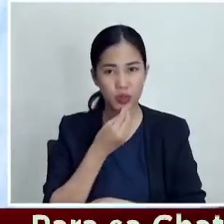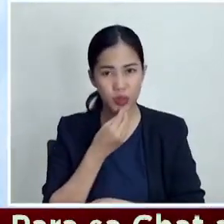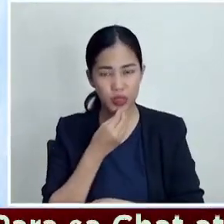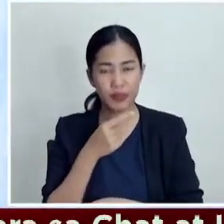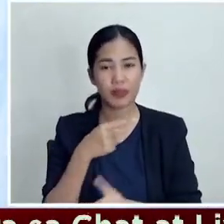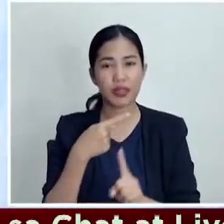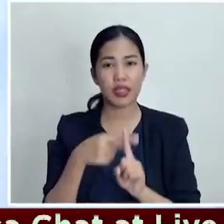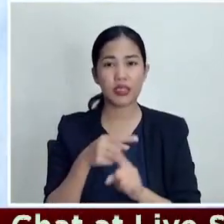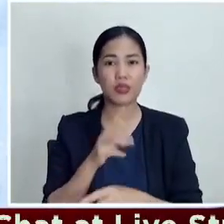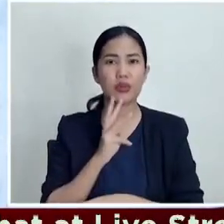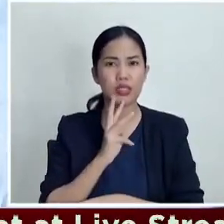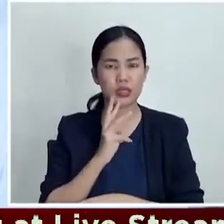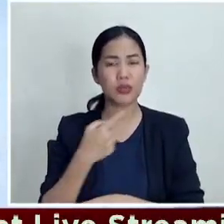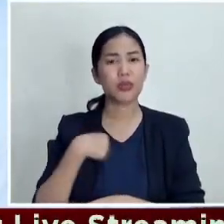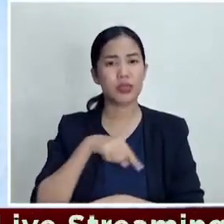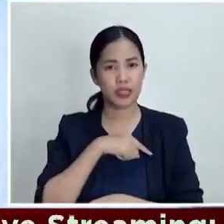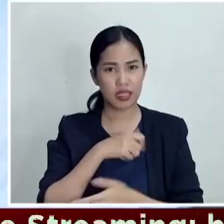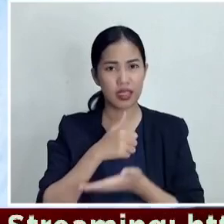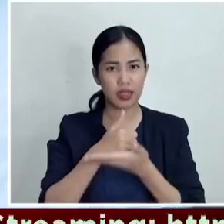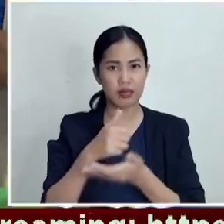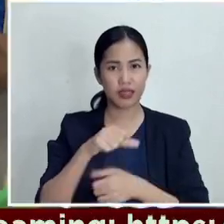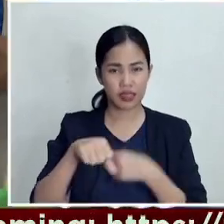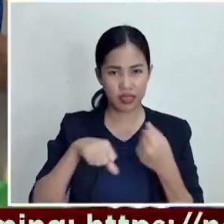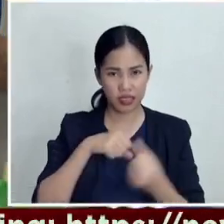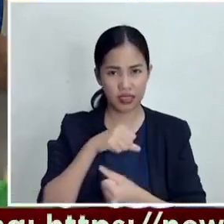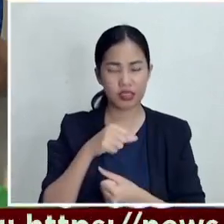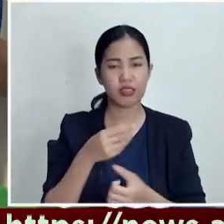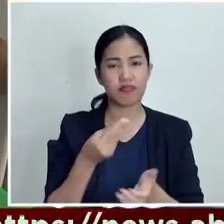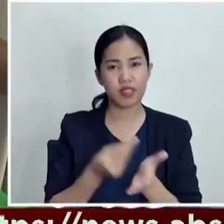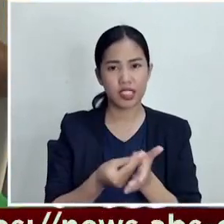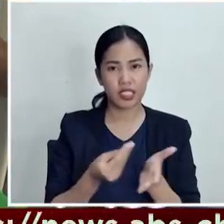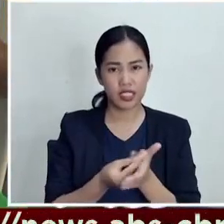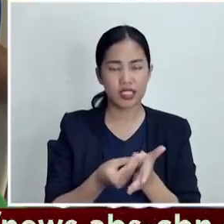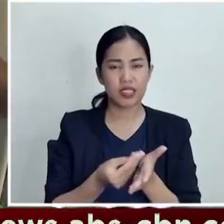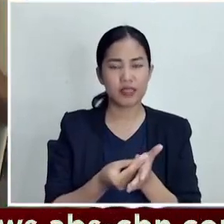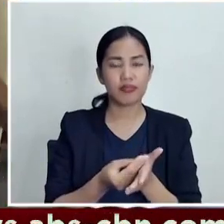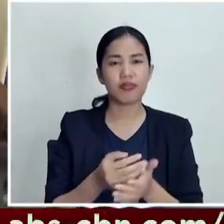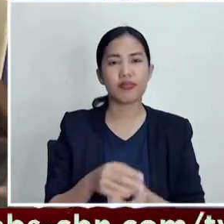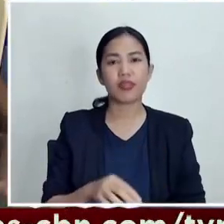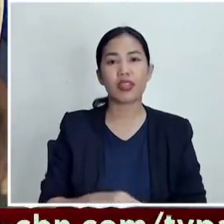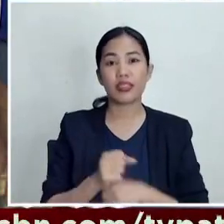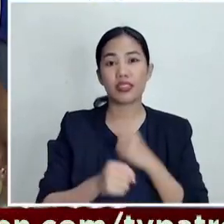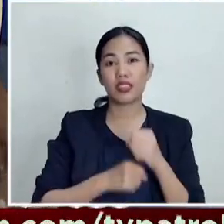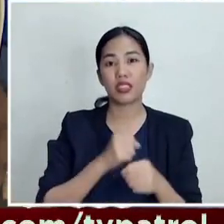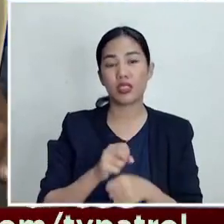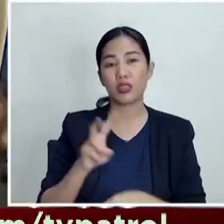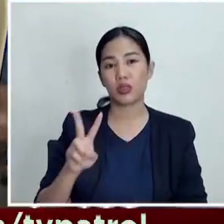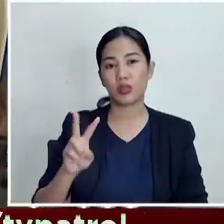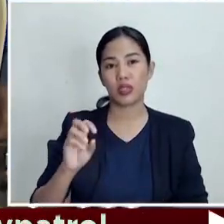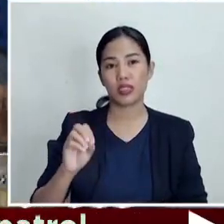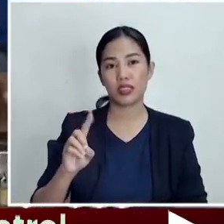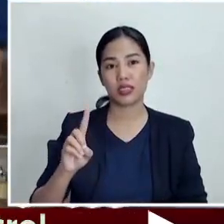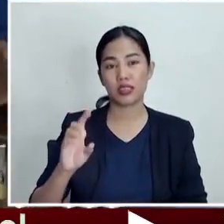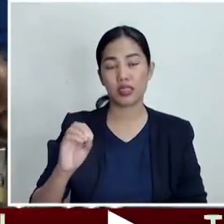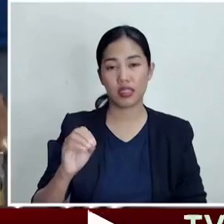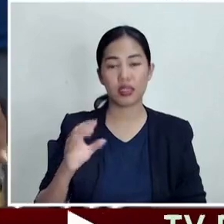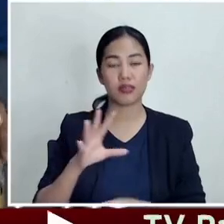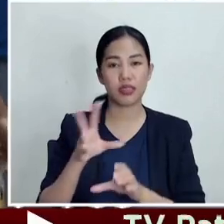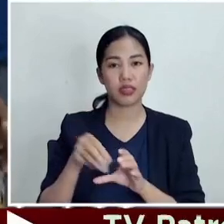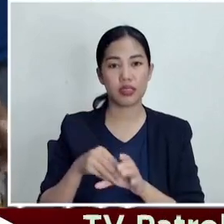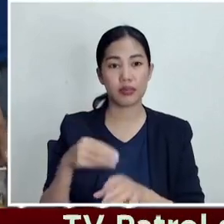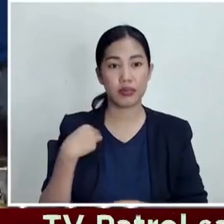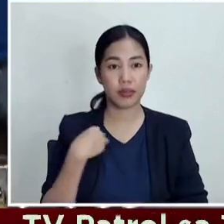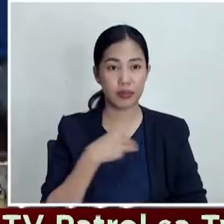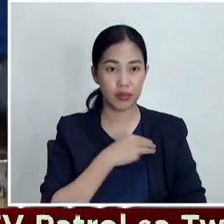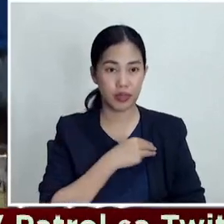tubig, tulong-tulong kami sa mga financial. Taong 2010, noong maging miyembro ng Person with